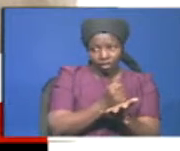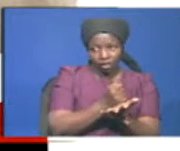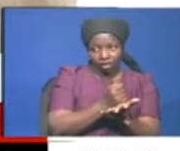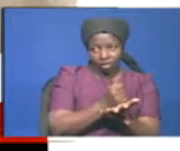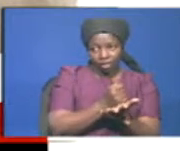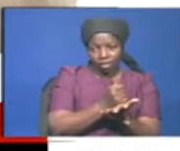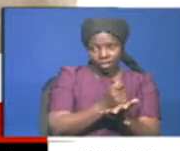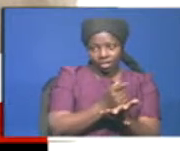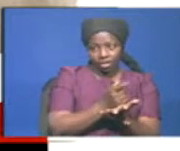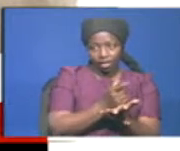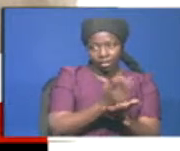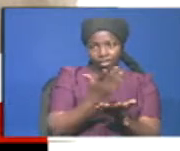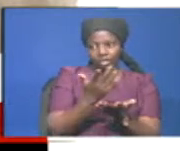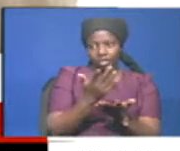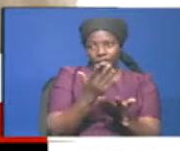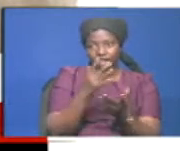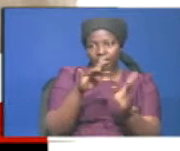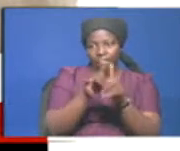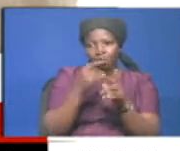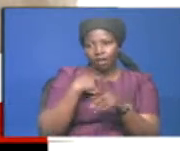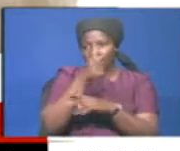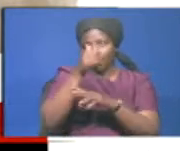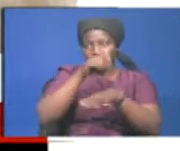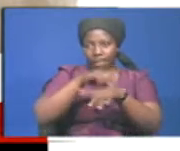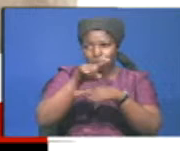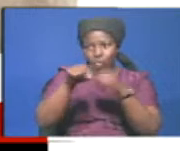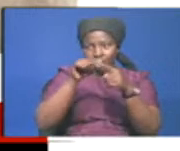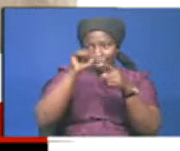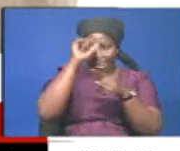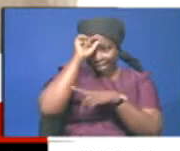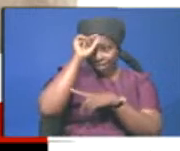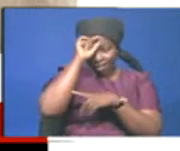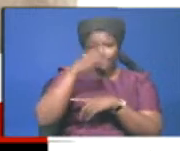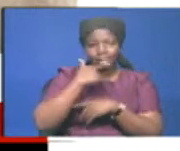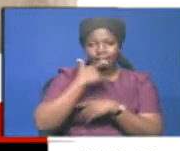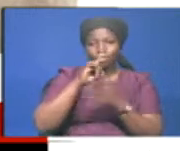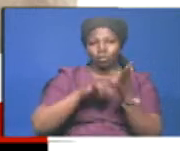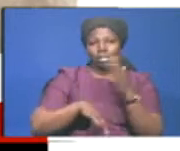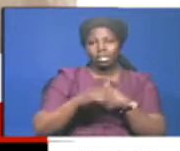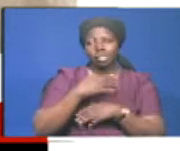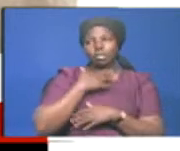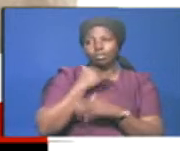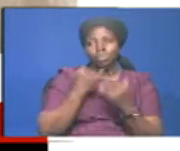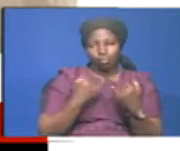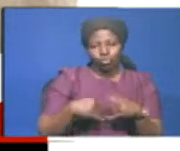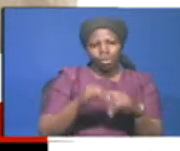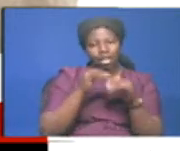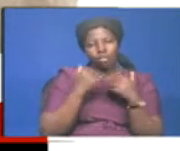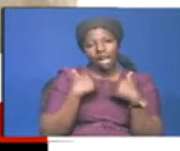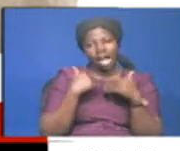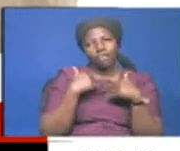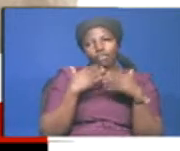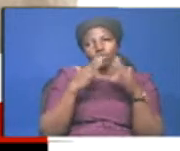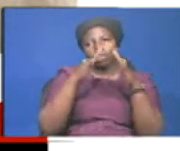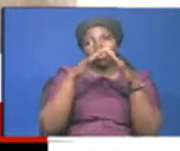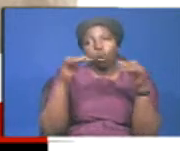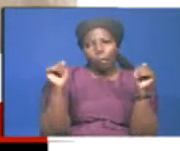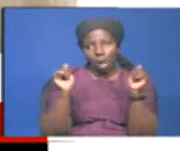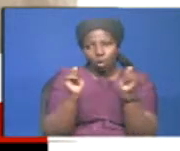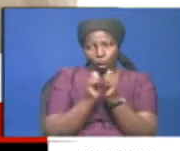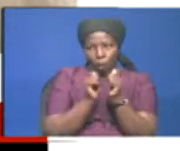mlango. Kuna wakati hata serikali ilikuwa inasema tujaribu tuwe na nyumba 10 mahali